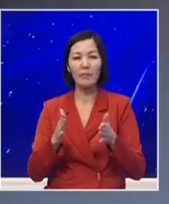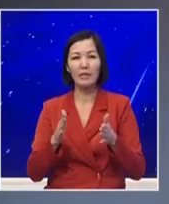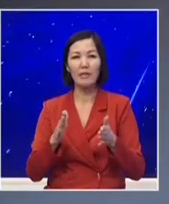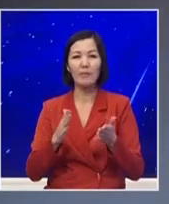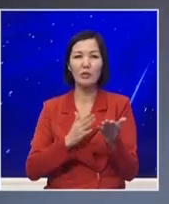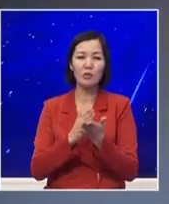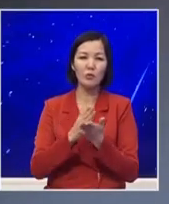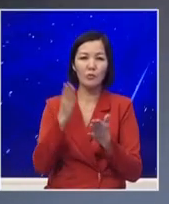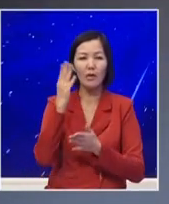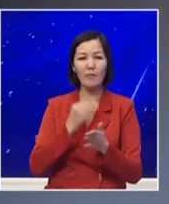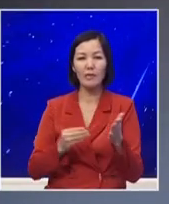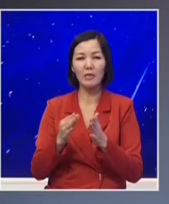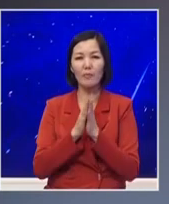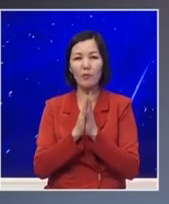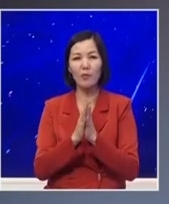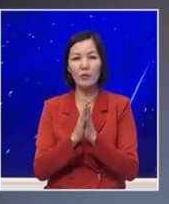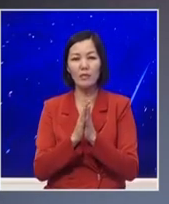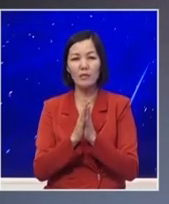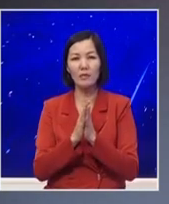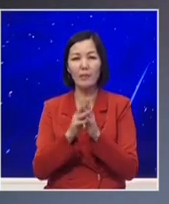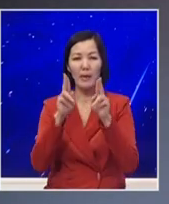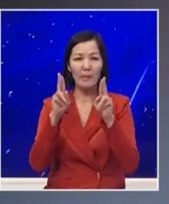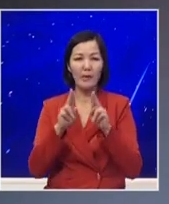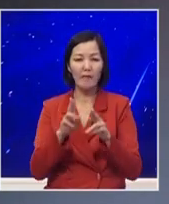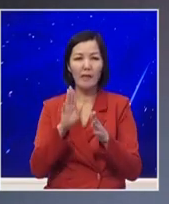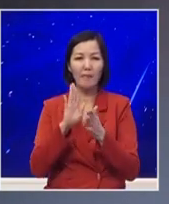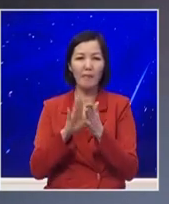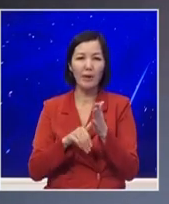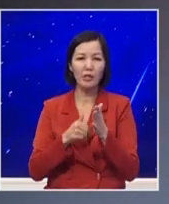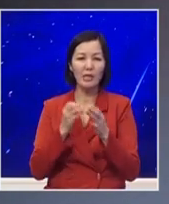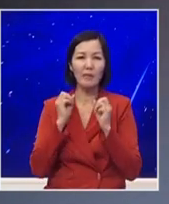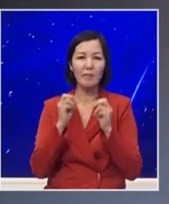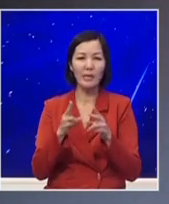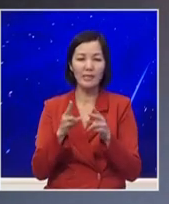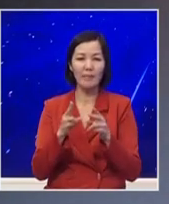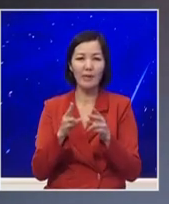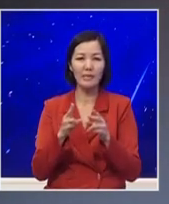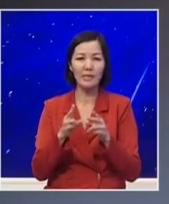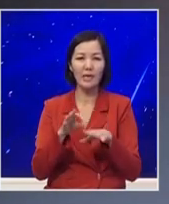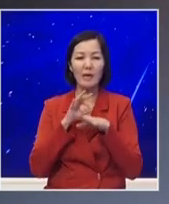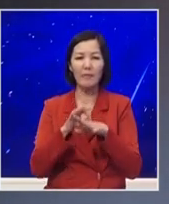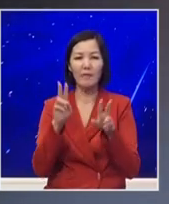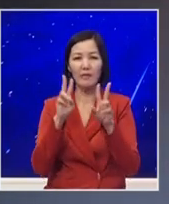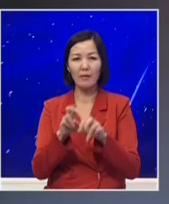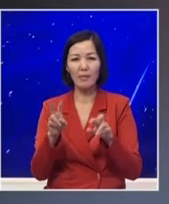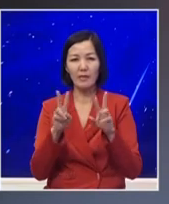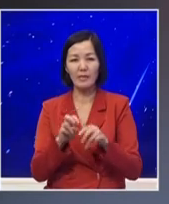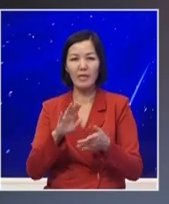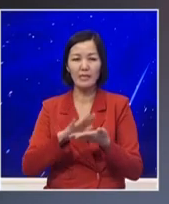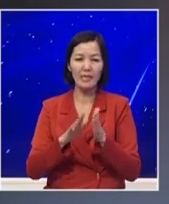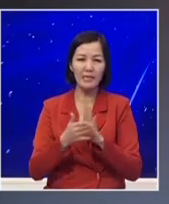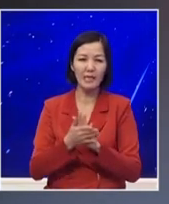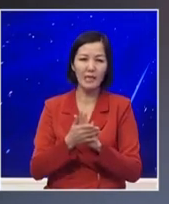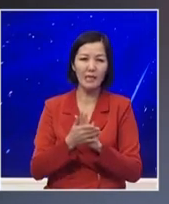службы Алматинской области просит не только соблюдать правила пожарной безопасности, но и проводить регулярный мониторинг